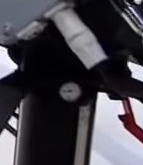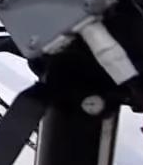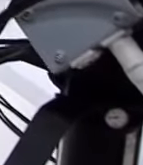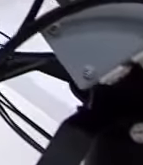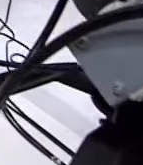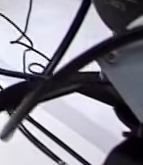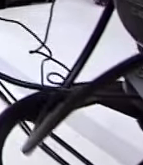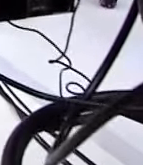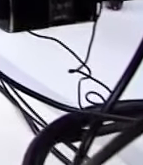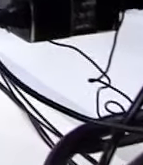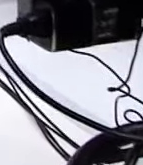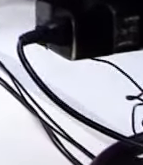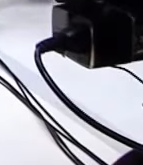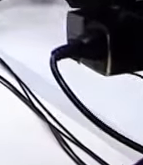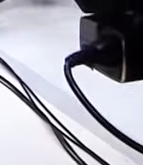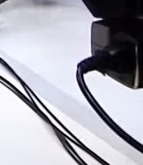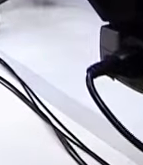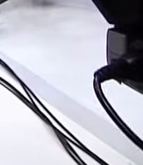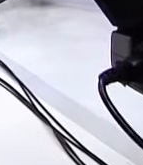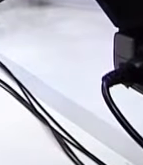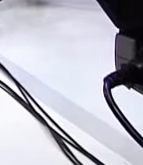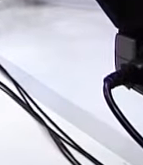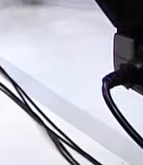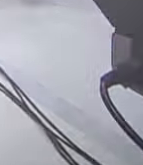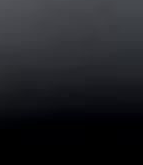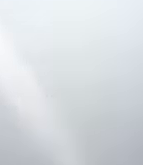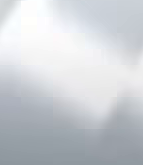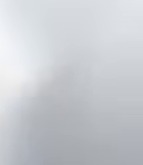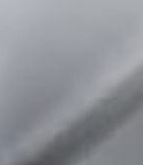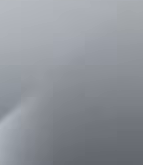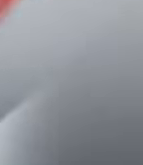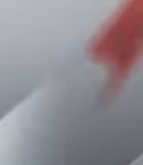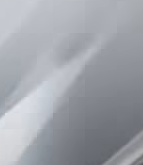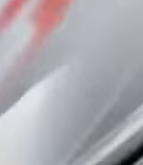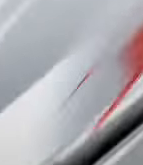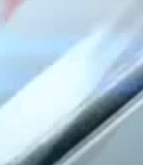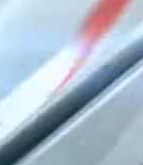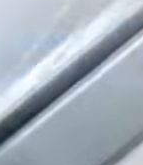Tutok lang dito sa 24 oras weekend.